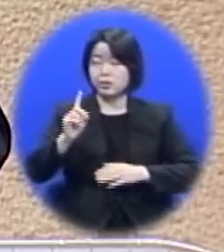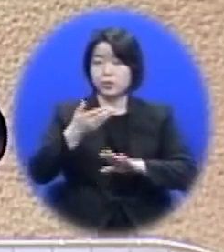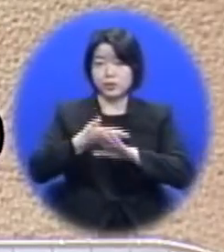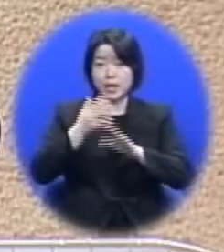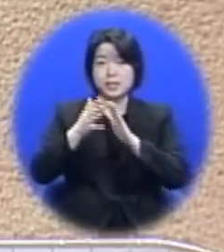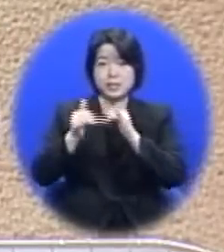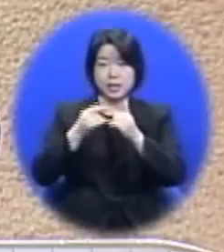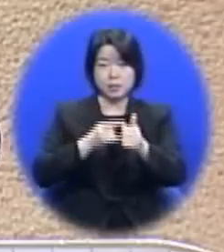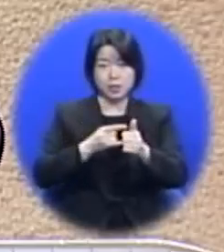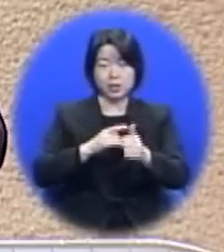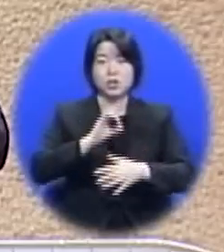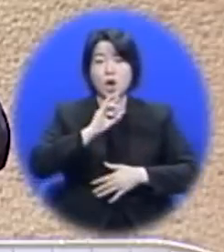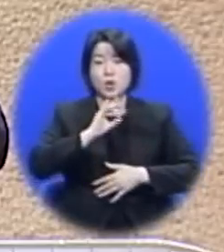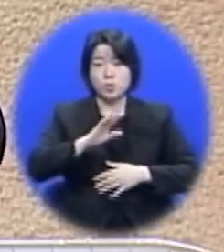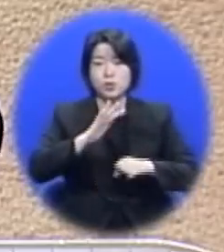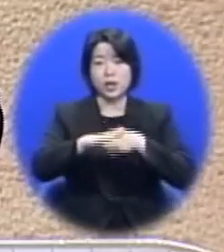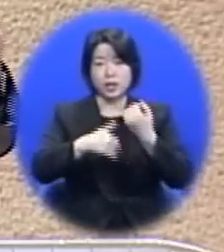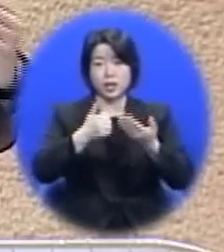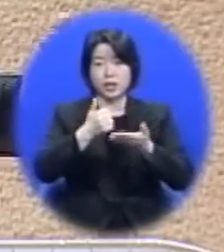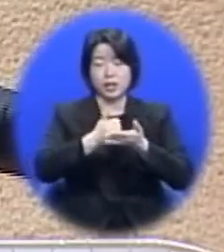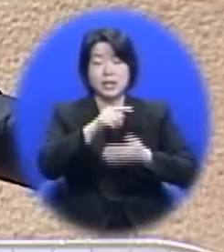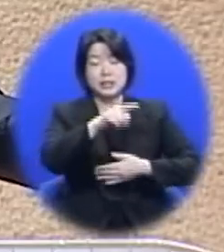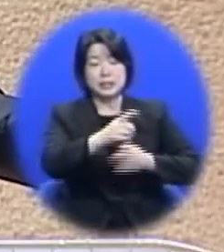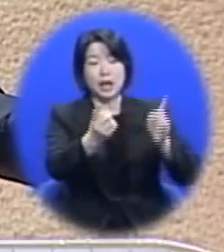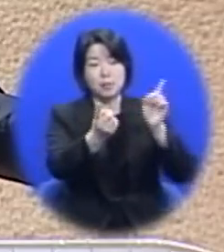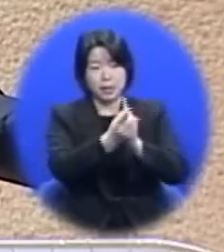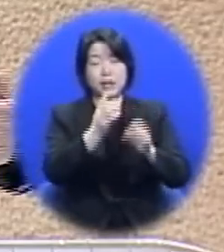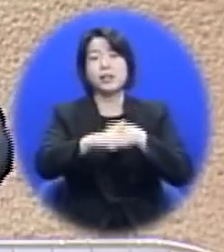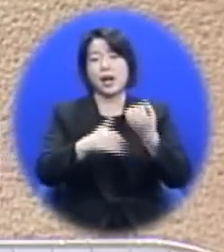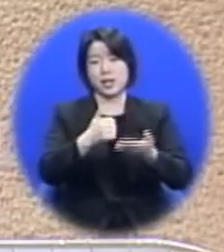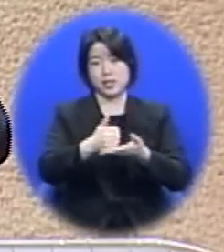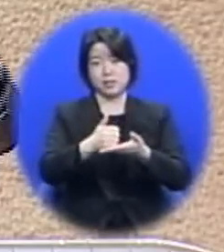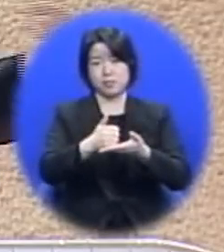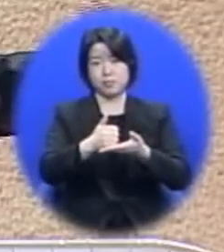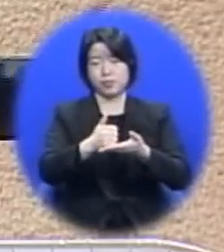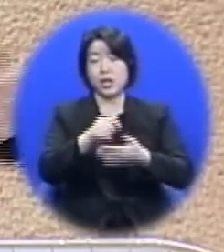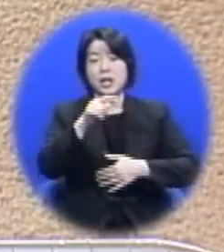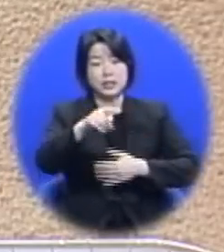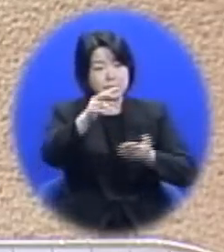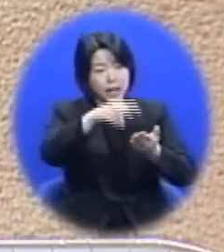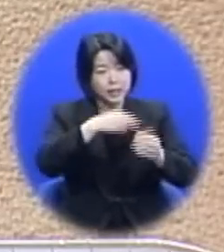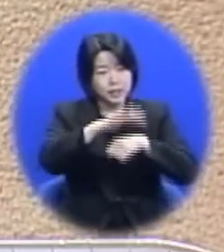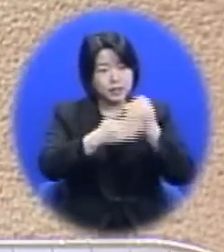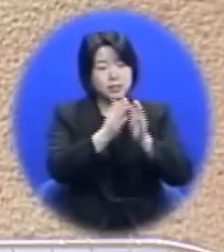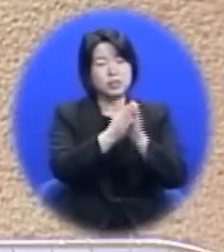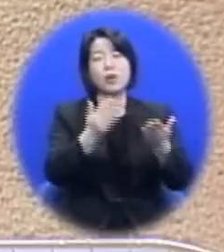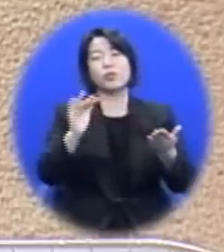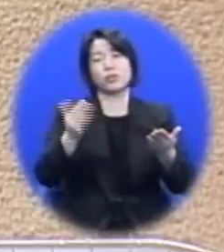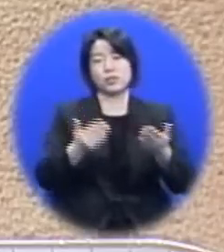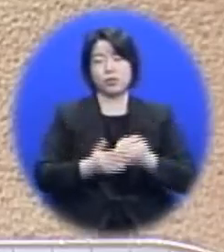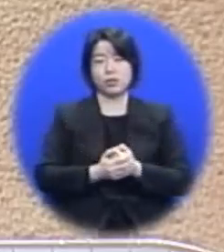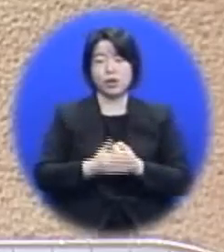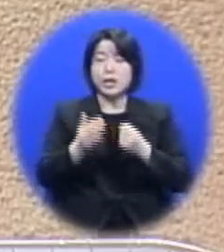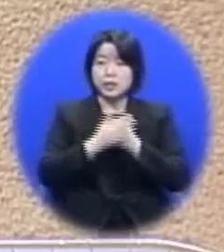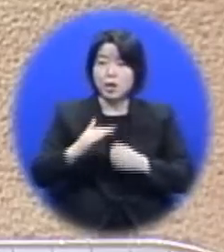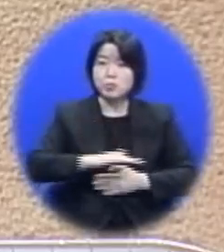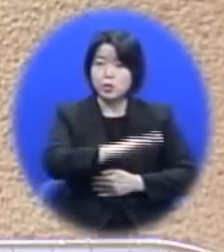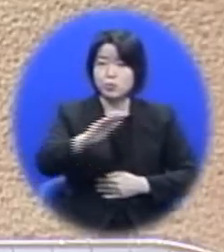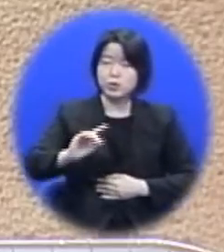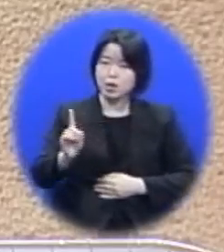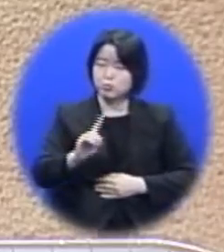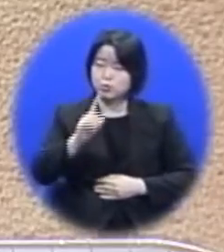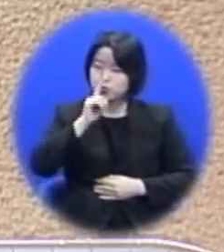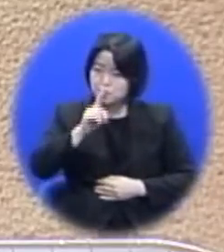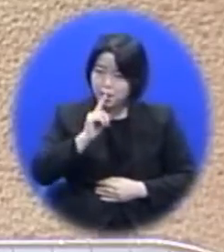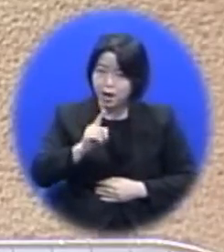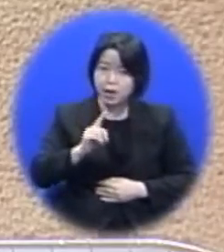사람에게는 유일하게 그가 만나는 하나님, 그가 읽는 성경입니다. 그러므로 우리가 무슨 말을